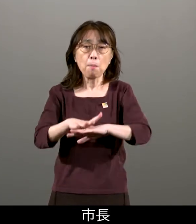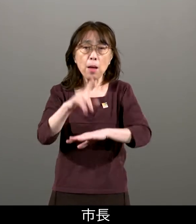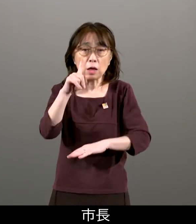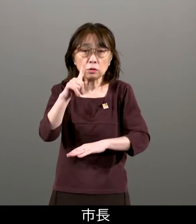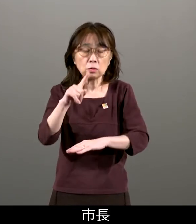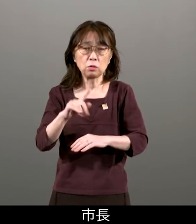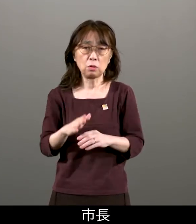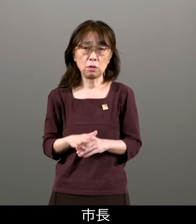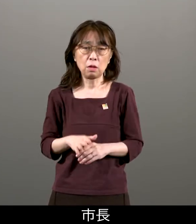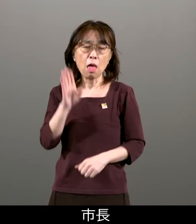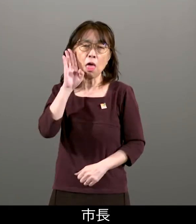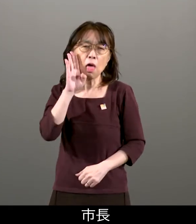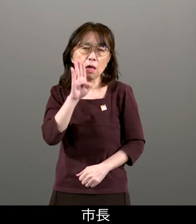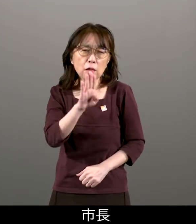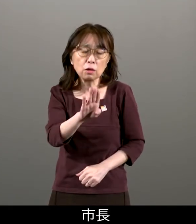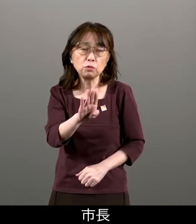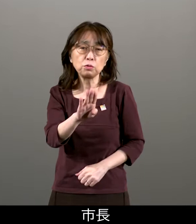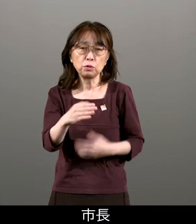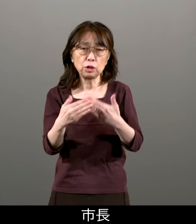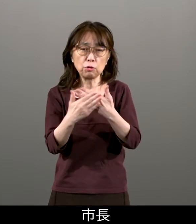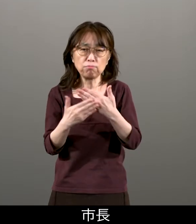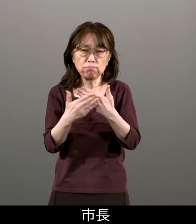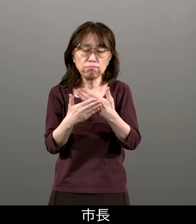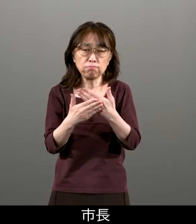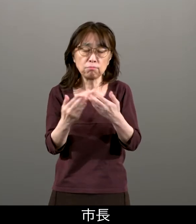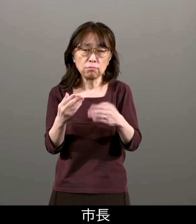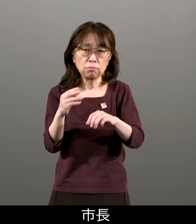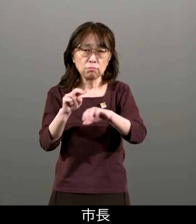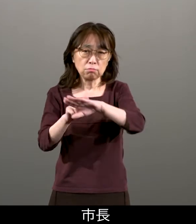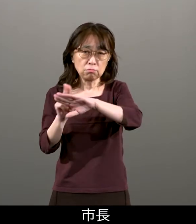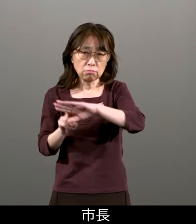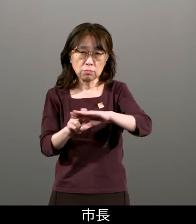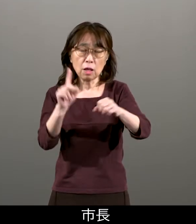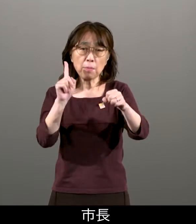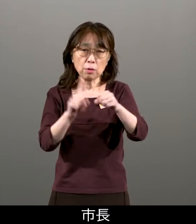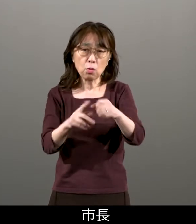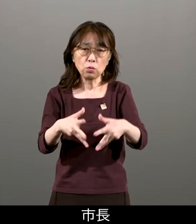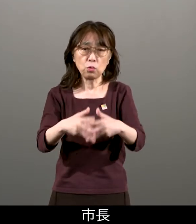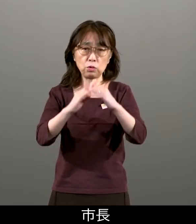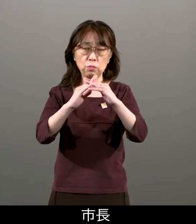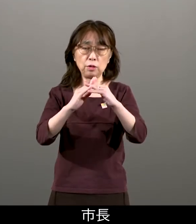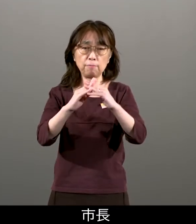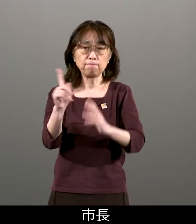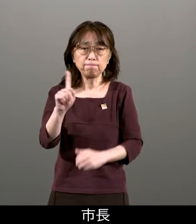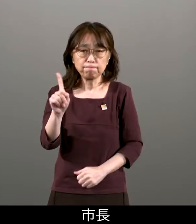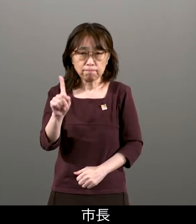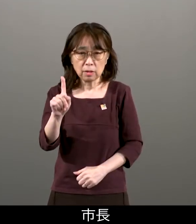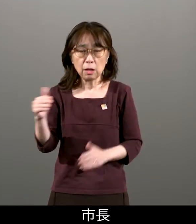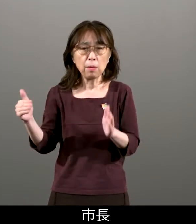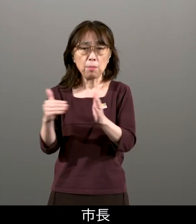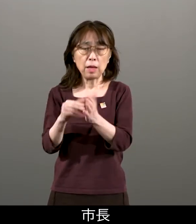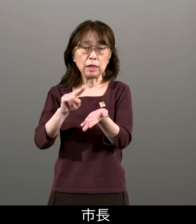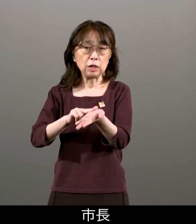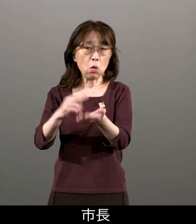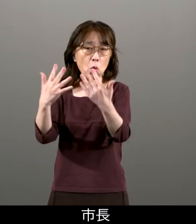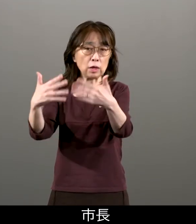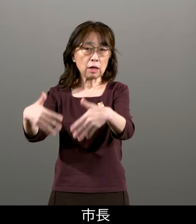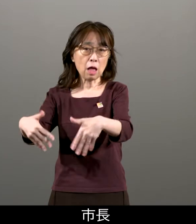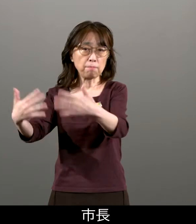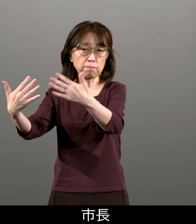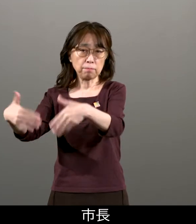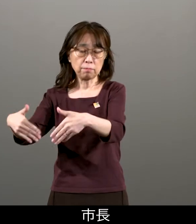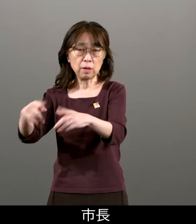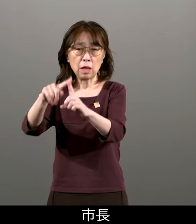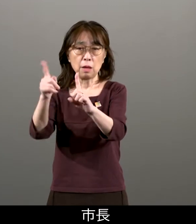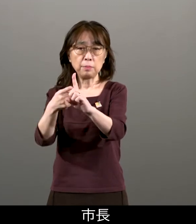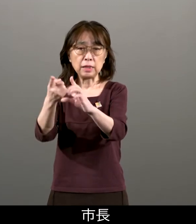円滑に療養を開始していただくための取り組みといたしまして、これまでは医療機関で